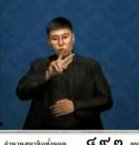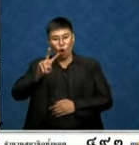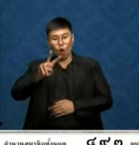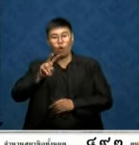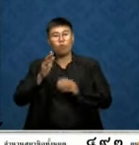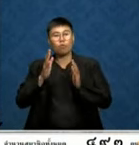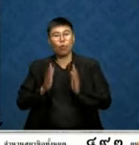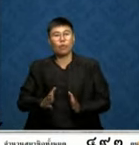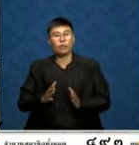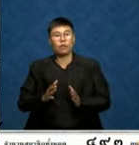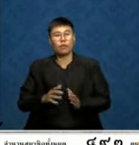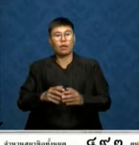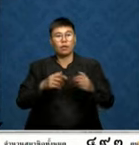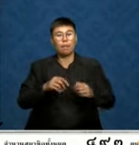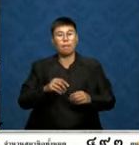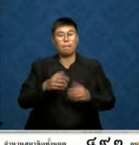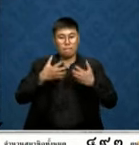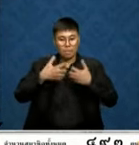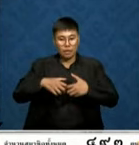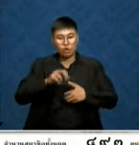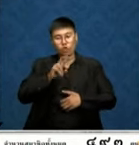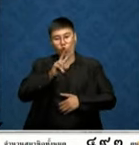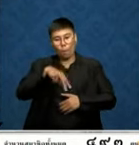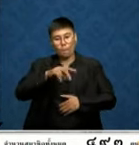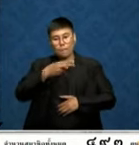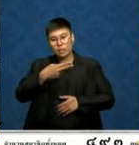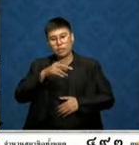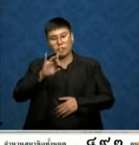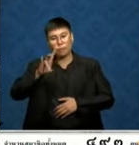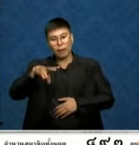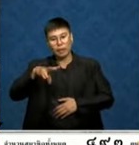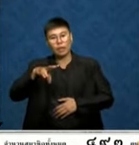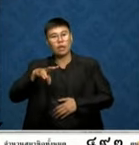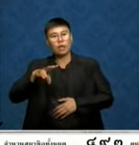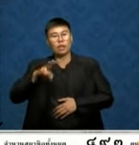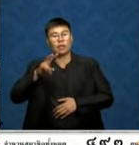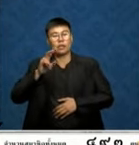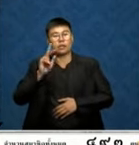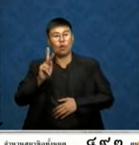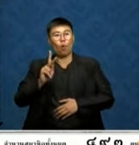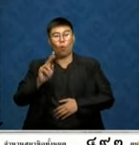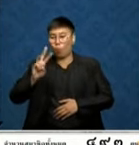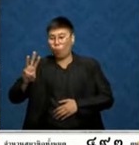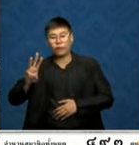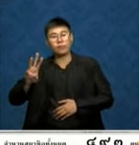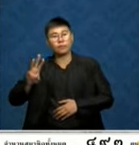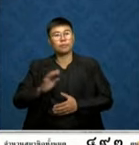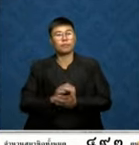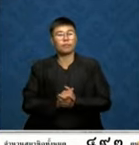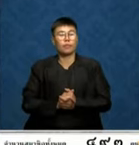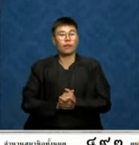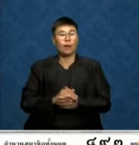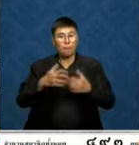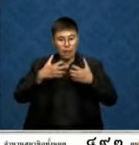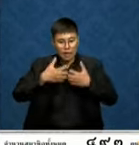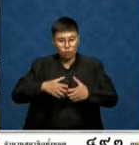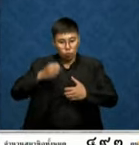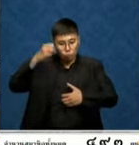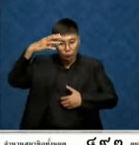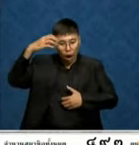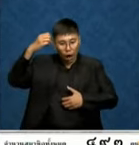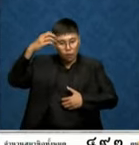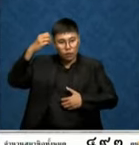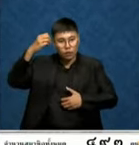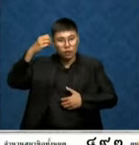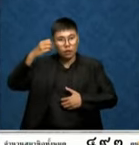ง 27,000 กิโลวัตต์นะครับและการผลิตไฟฟ้าใน